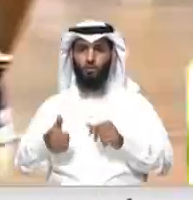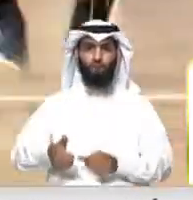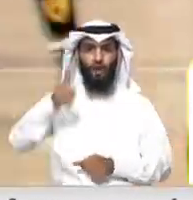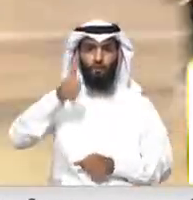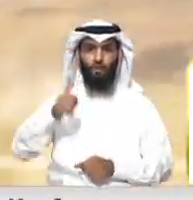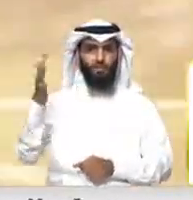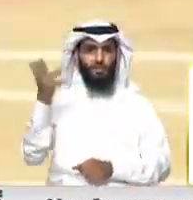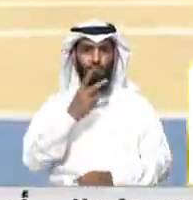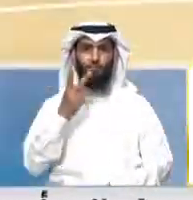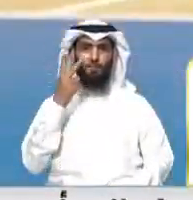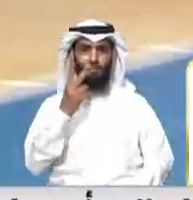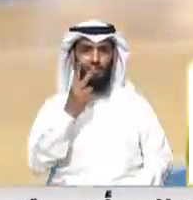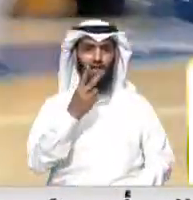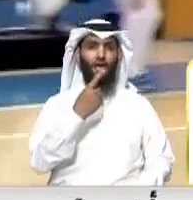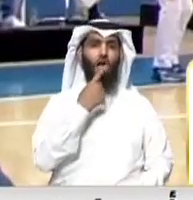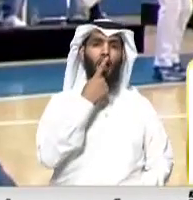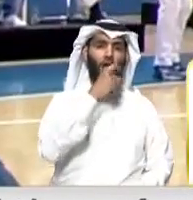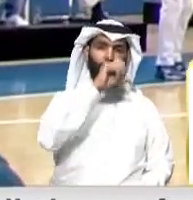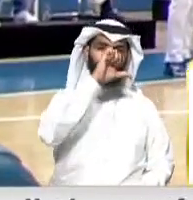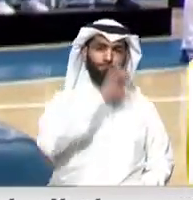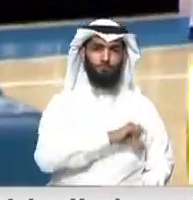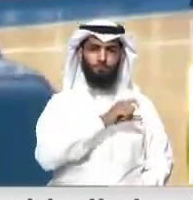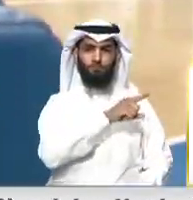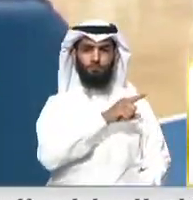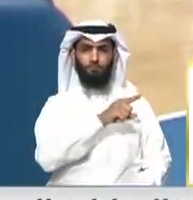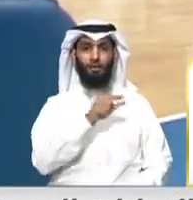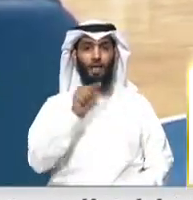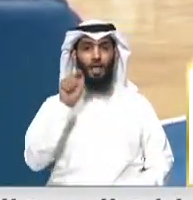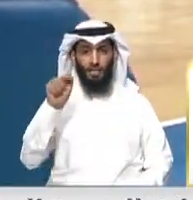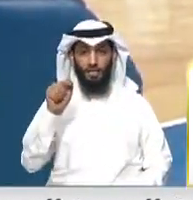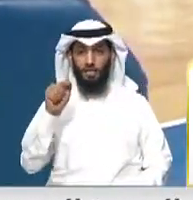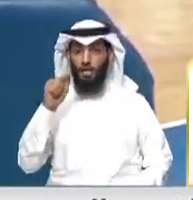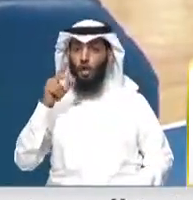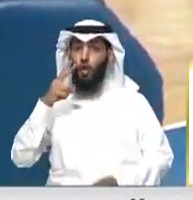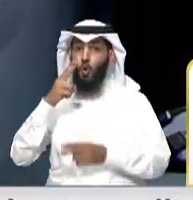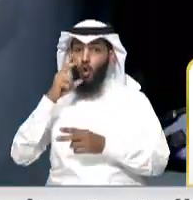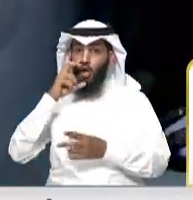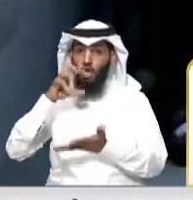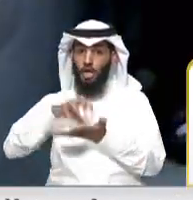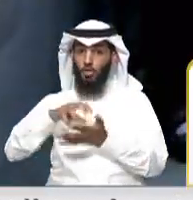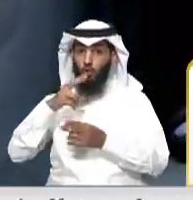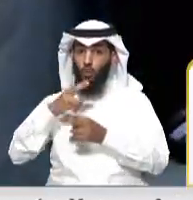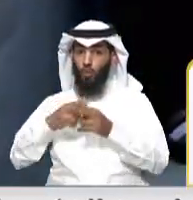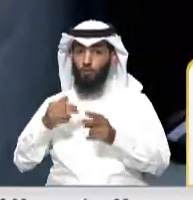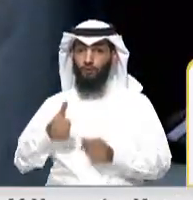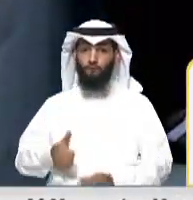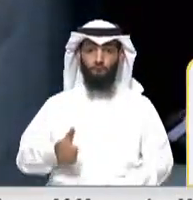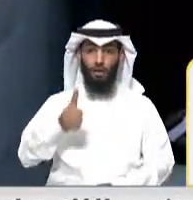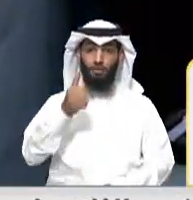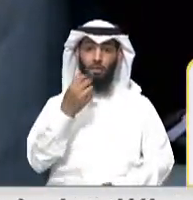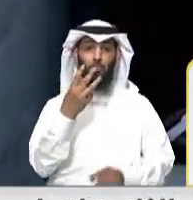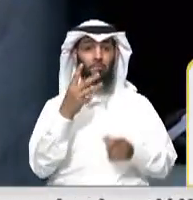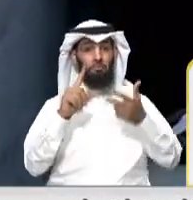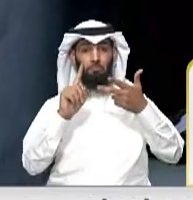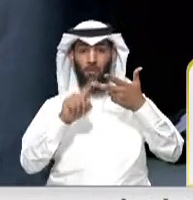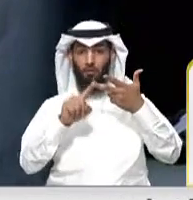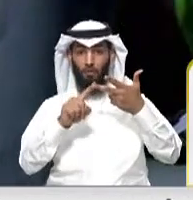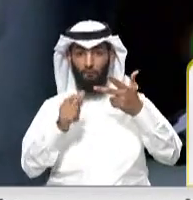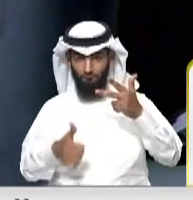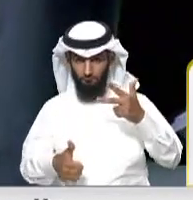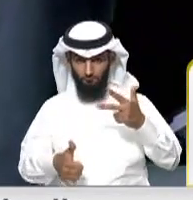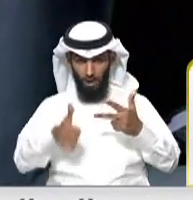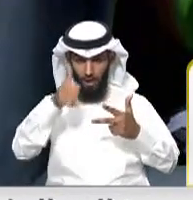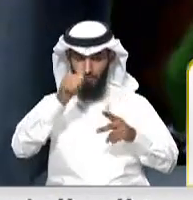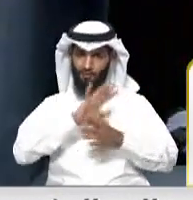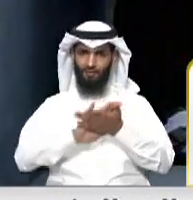أوف لدوري كرة السلة، حيث يتبقى للكويت مباراة واحدة، إذا حقق فيها الانتصار